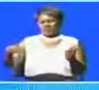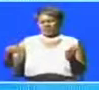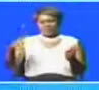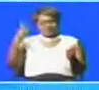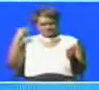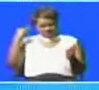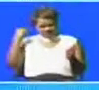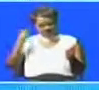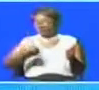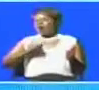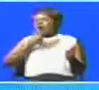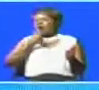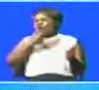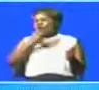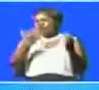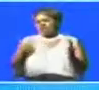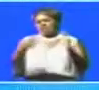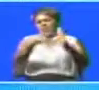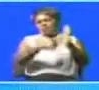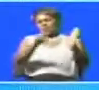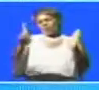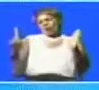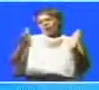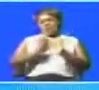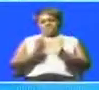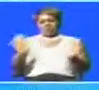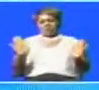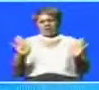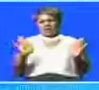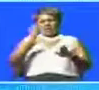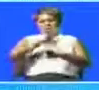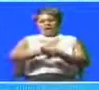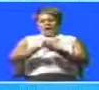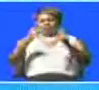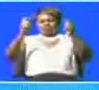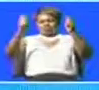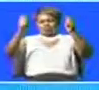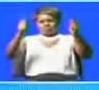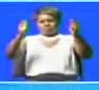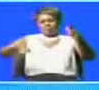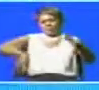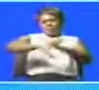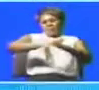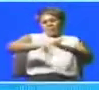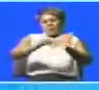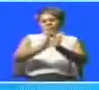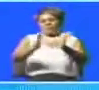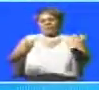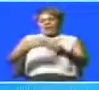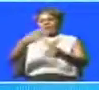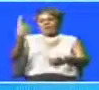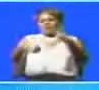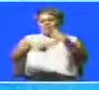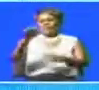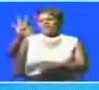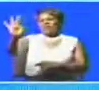na tunarifiwa kwamba klabu ya Gor Mahia inahitaji alama moja pekee ili kuliibua taji la ligi ya humu nchini baada ya ushindi wa